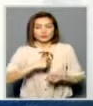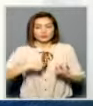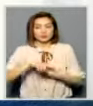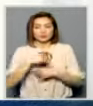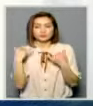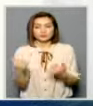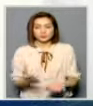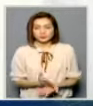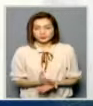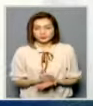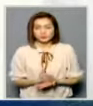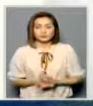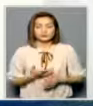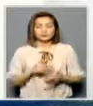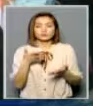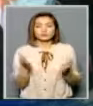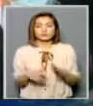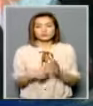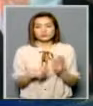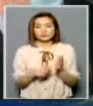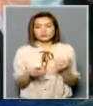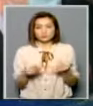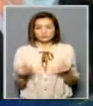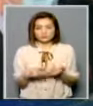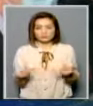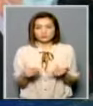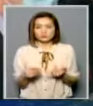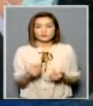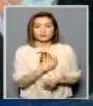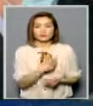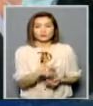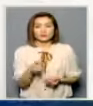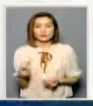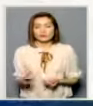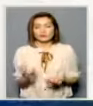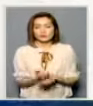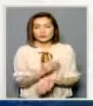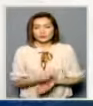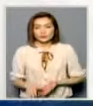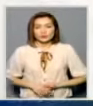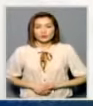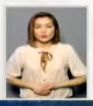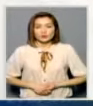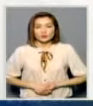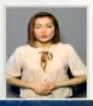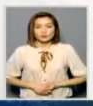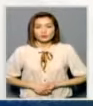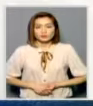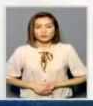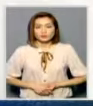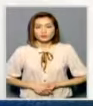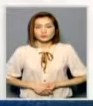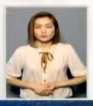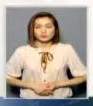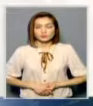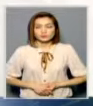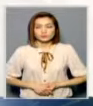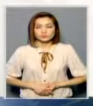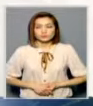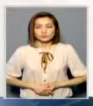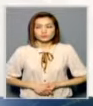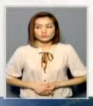кәсіпкерлерге берілген. Ал қалған 7 жер теліміне ниет білдірушілер табылмапты. Ауыл шаруашылығы бойынша Тасқан ауылы бойынша